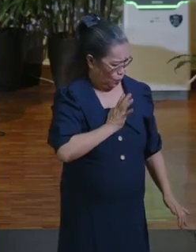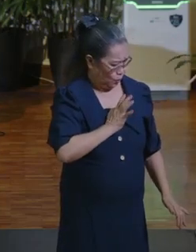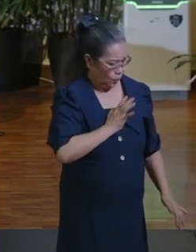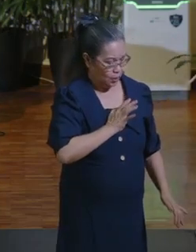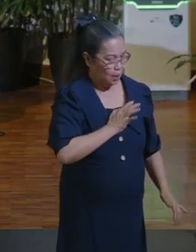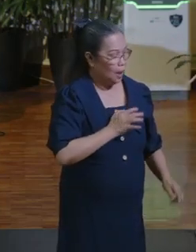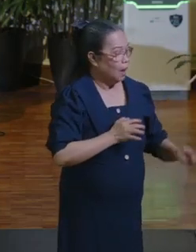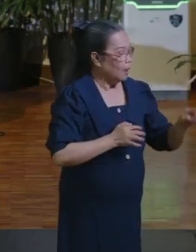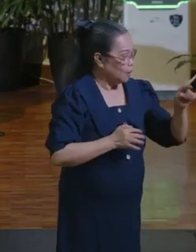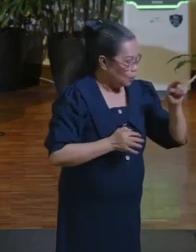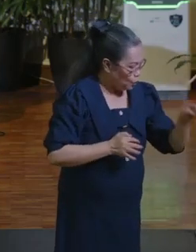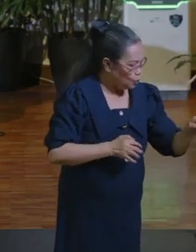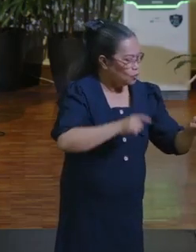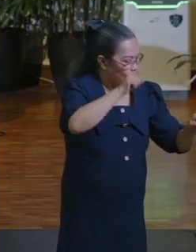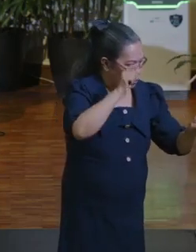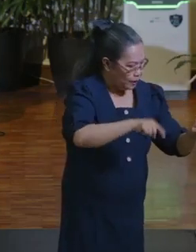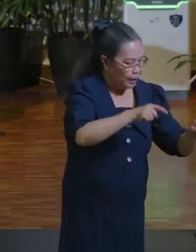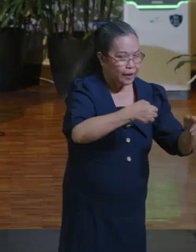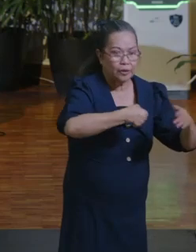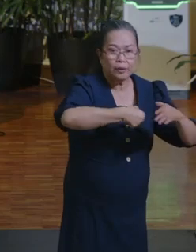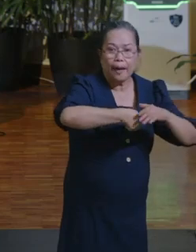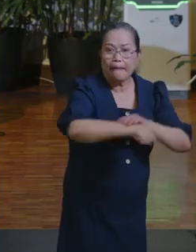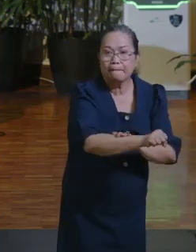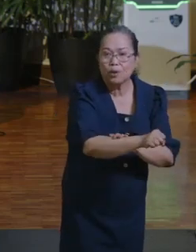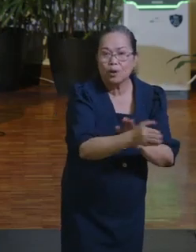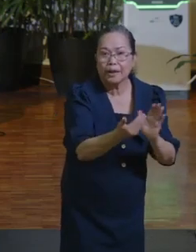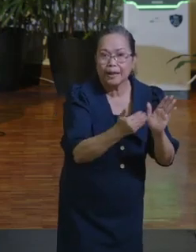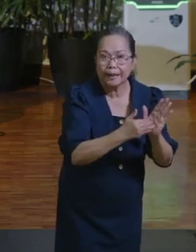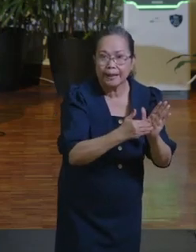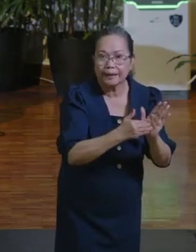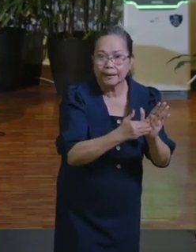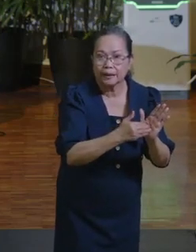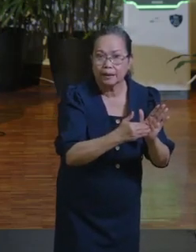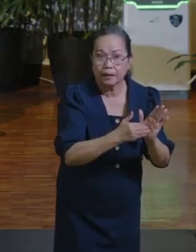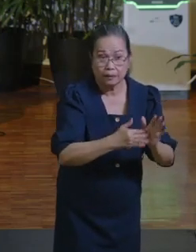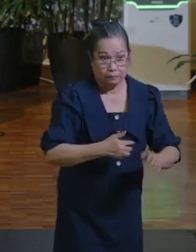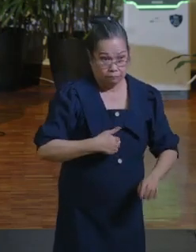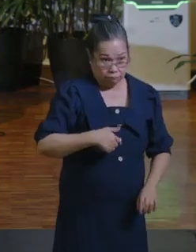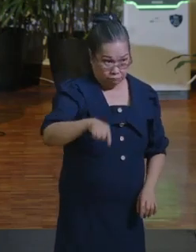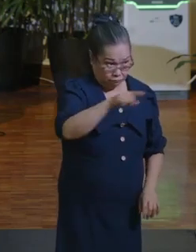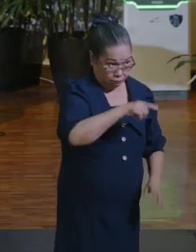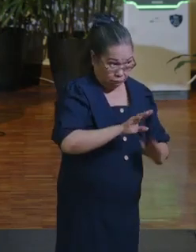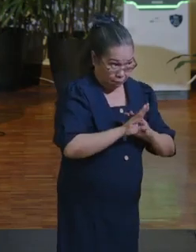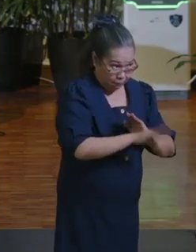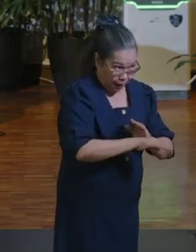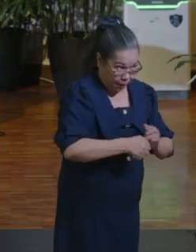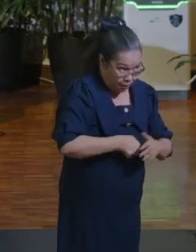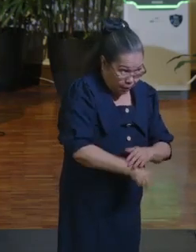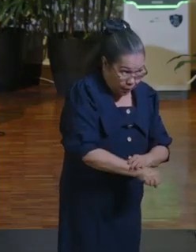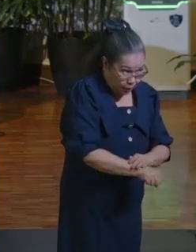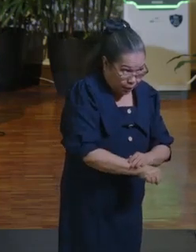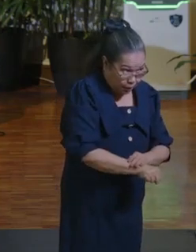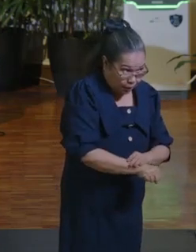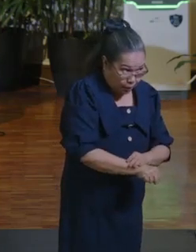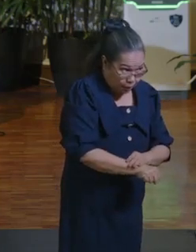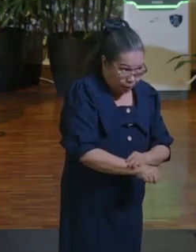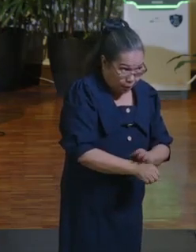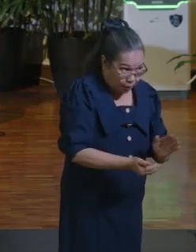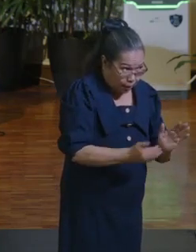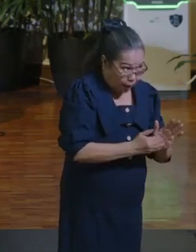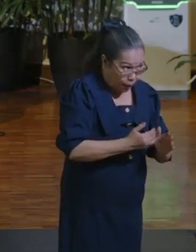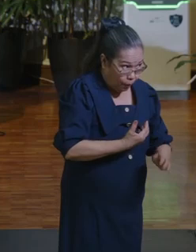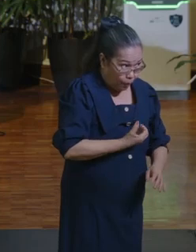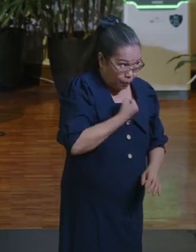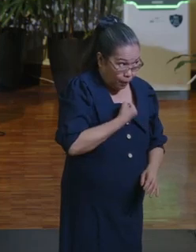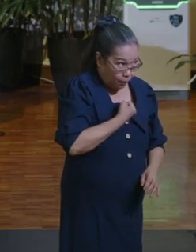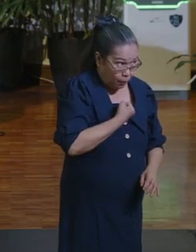Yung lahat ng tao, hindi pwedeng ipanganak ang sarili. Gayon din, lahat ng makasalanan, hindi pwedeng i-born again ang